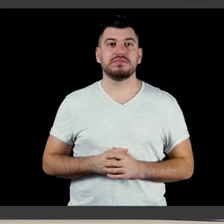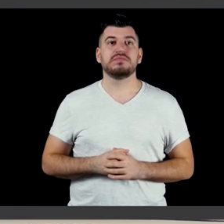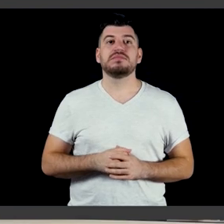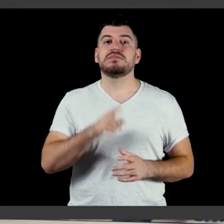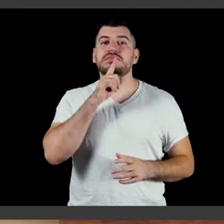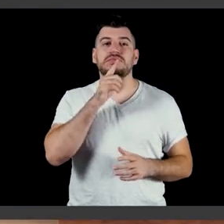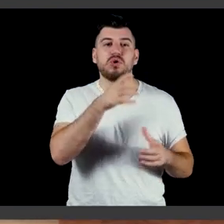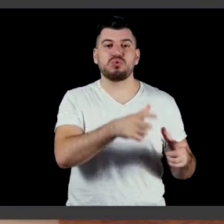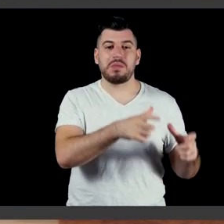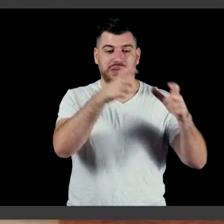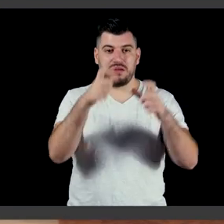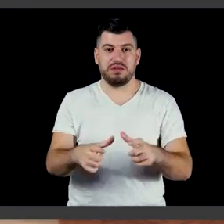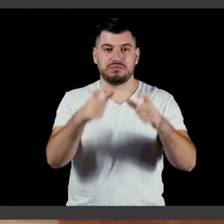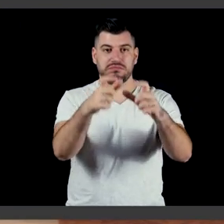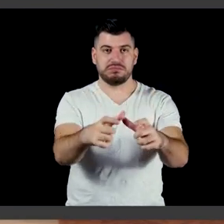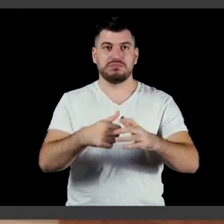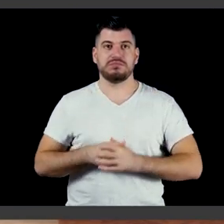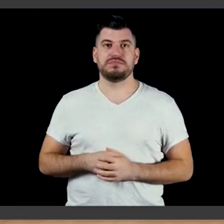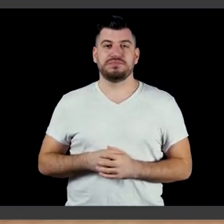Παίρνω ένα μπέργκερ.